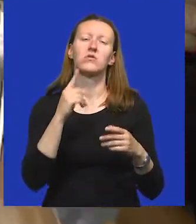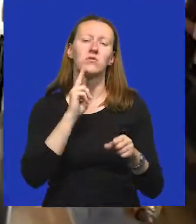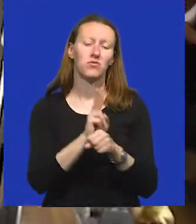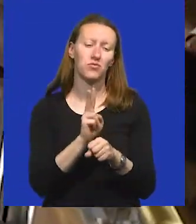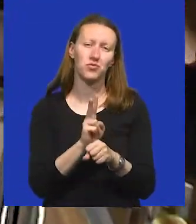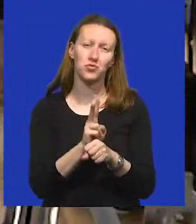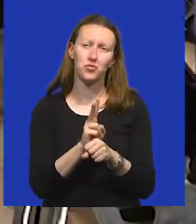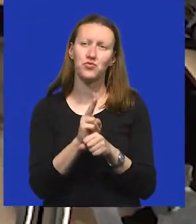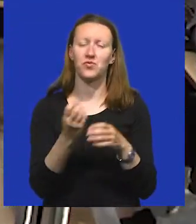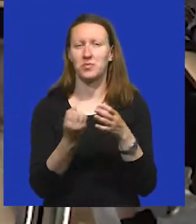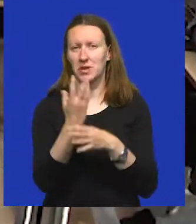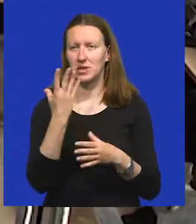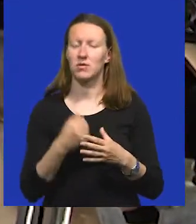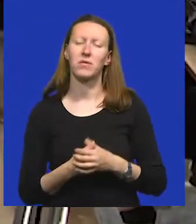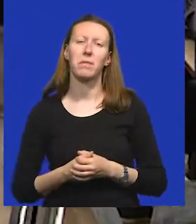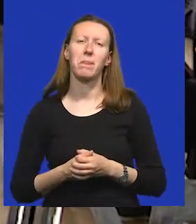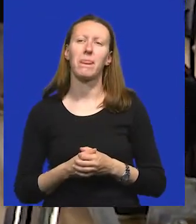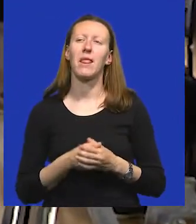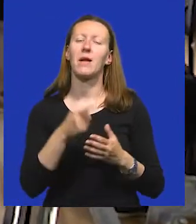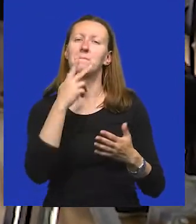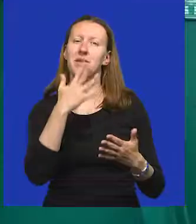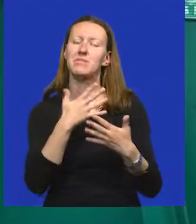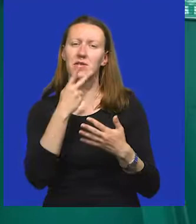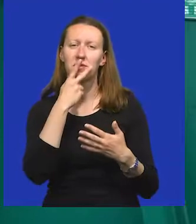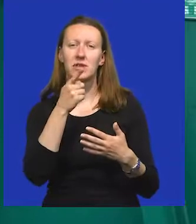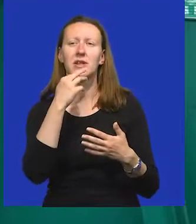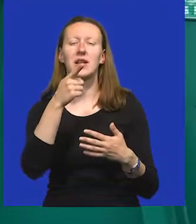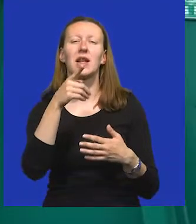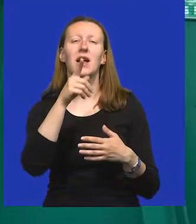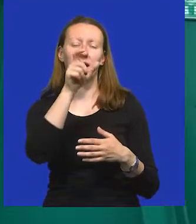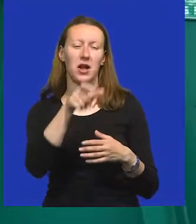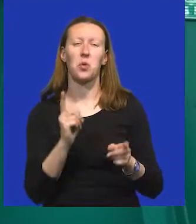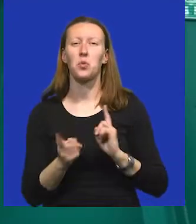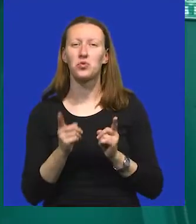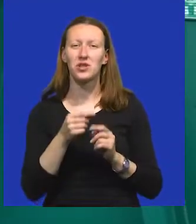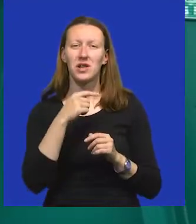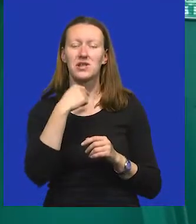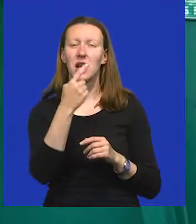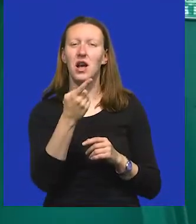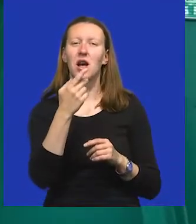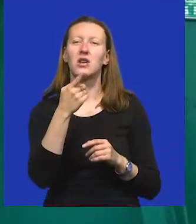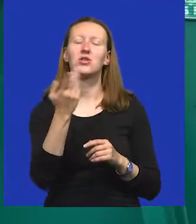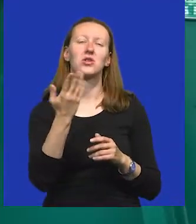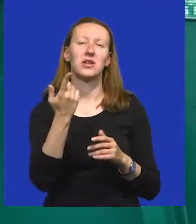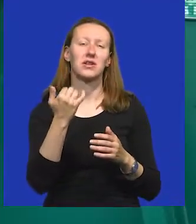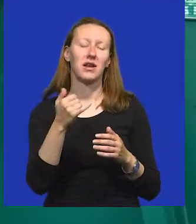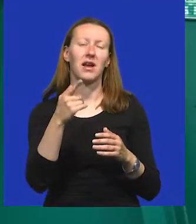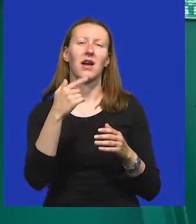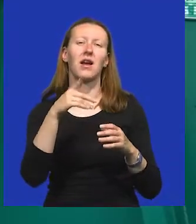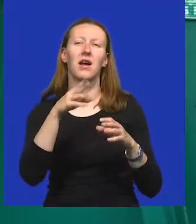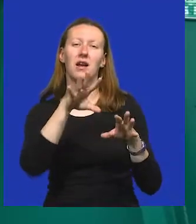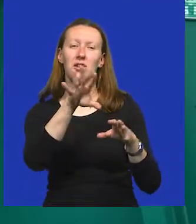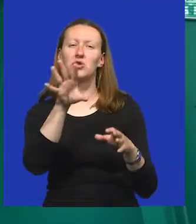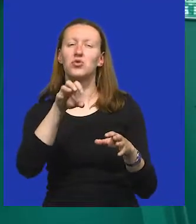la salvaguardia dell'ambiente. È stato molto simpatico sentire una delle maestre che è venuta oggi, che ci ha detto che